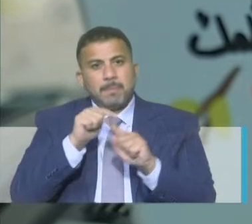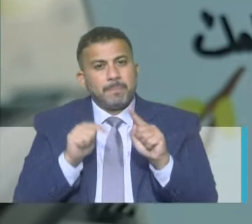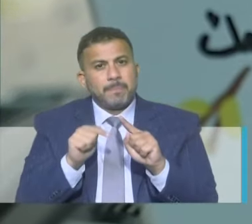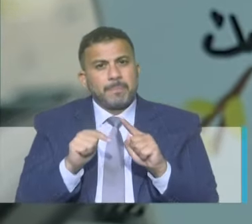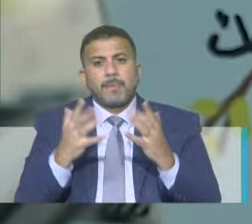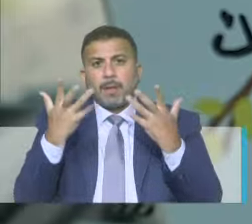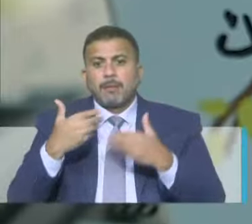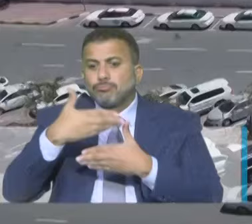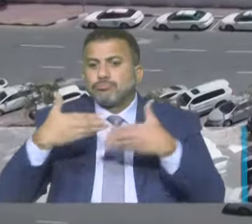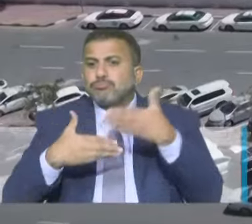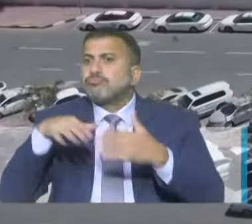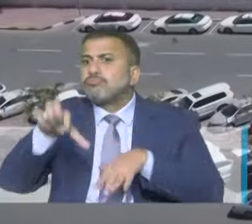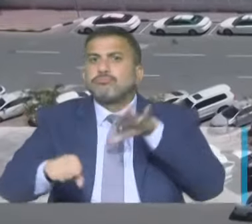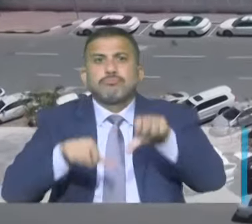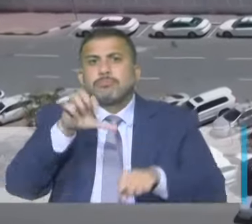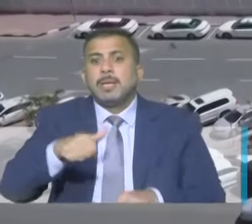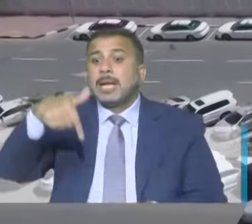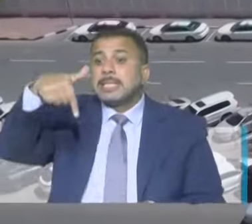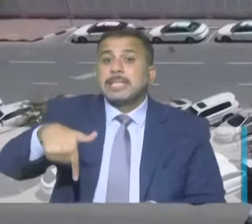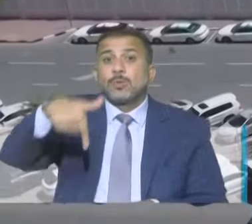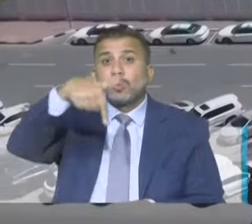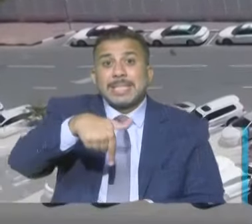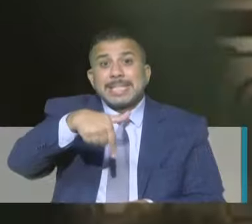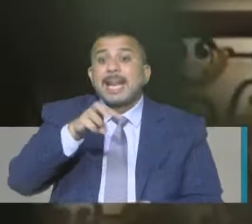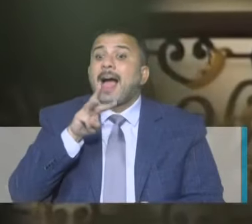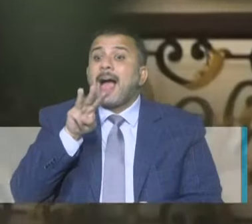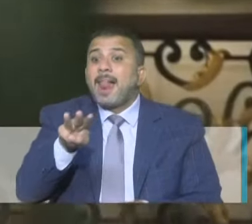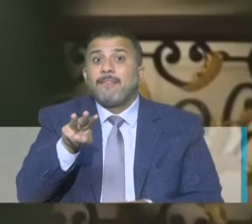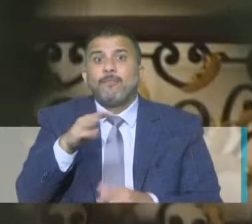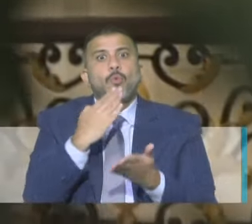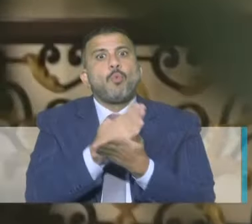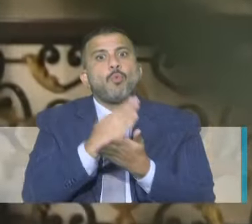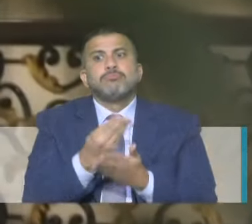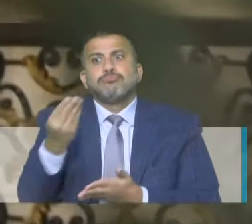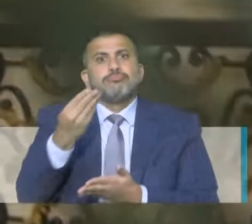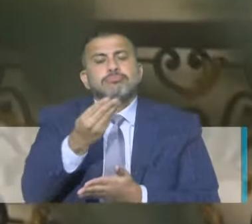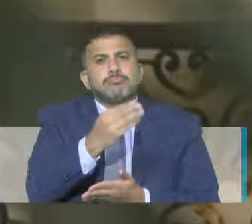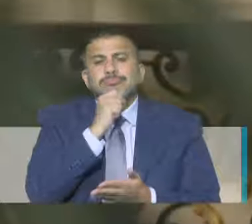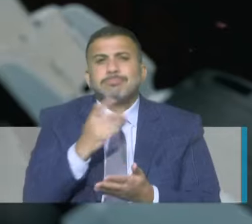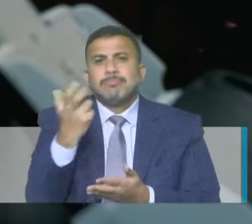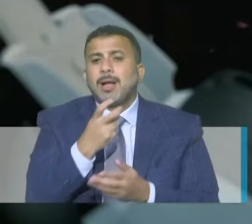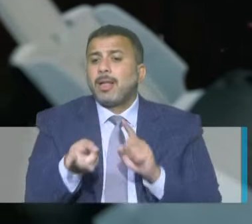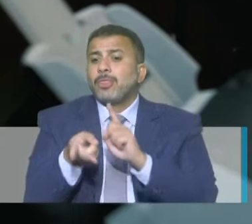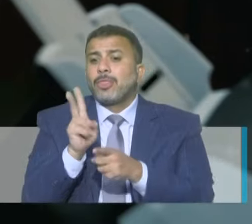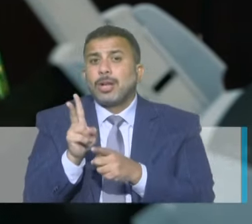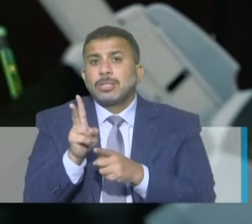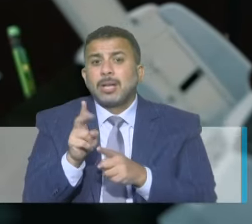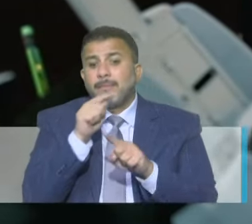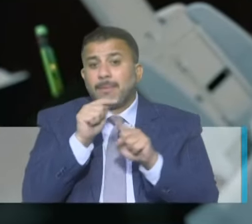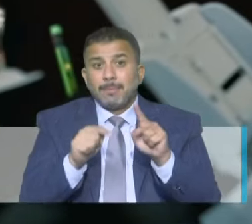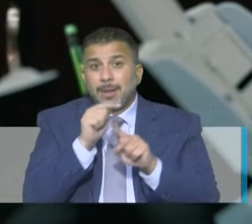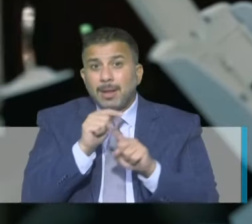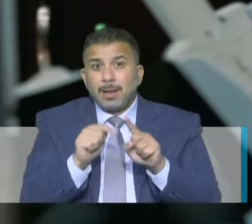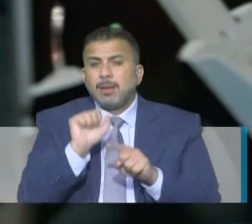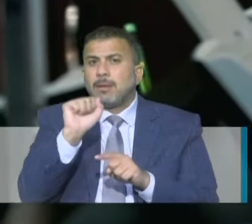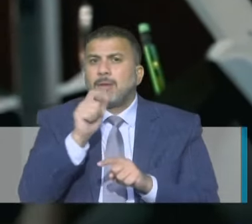أعداد المنشآت إلى أكثر من 66 ألف رخصة، وقد شكلت الرخص الصادرة نحو 12% منها،